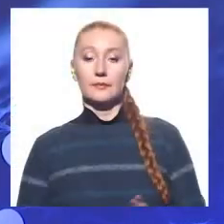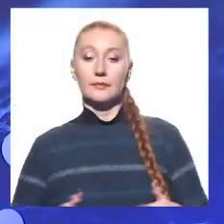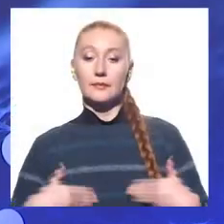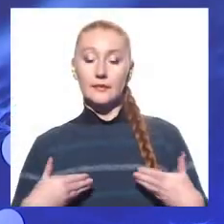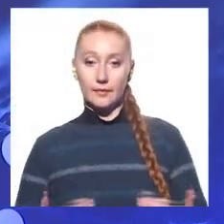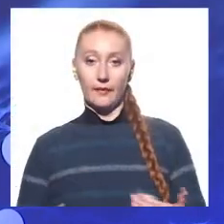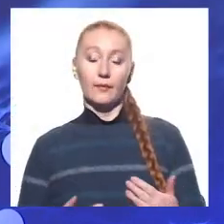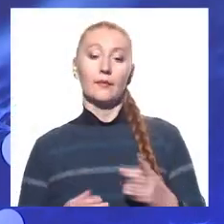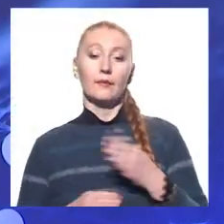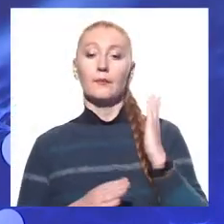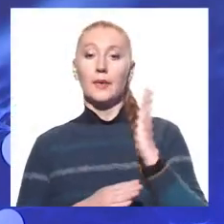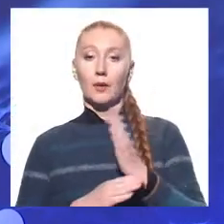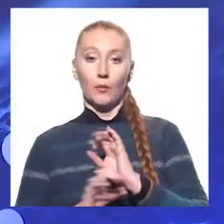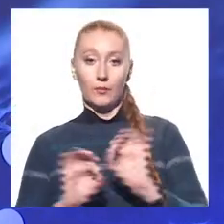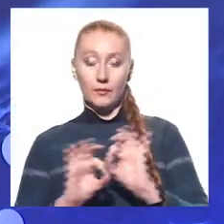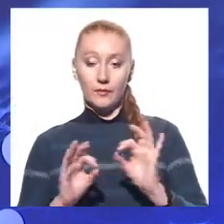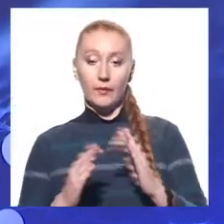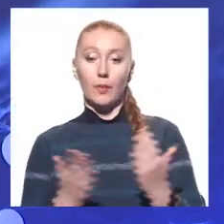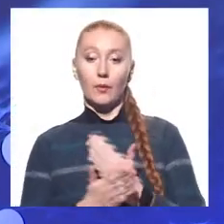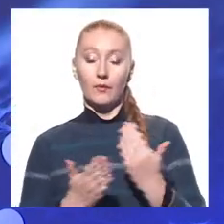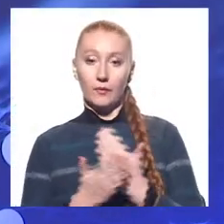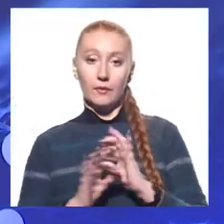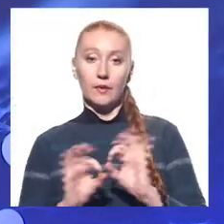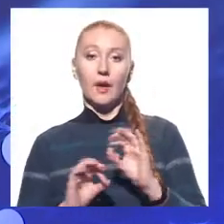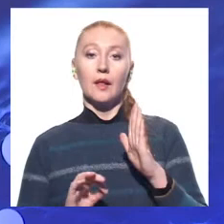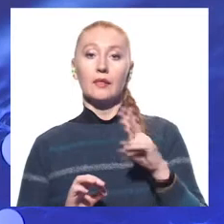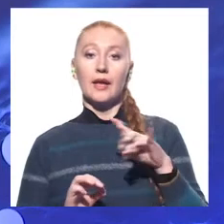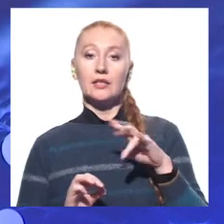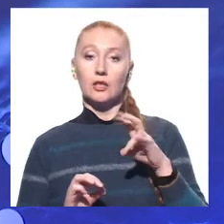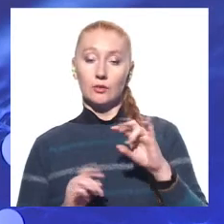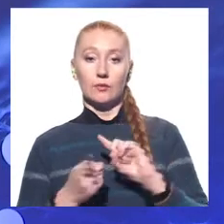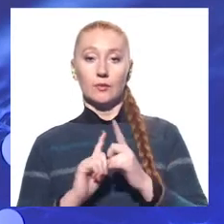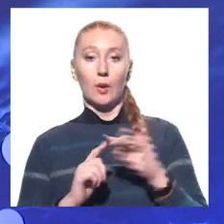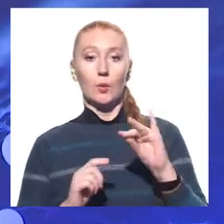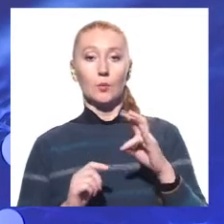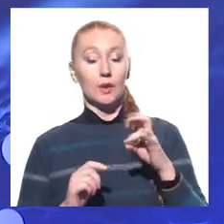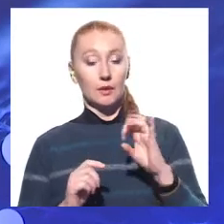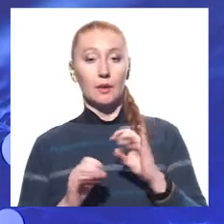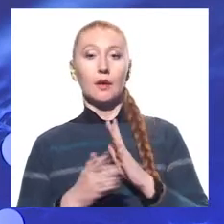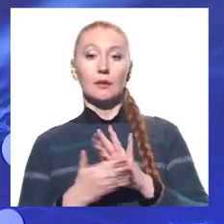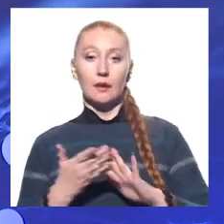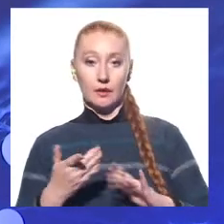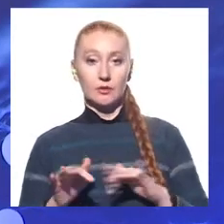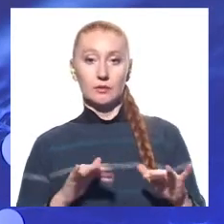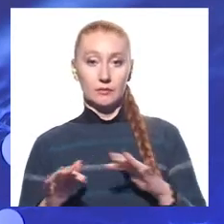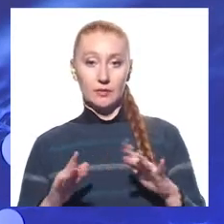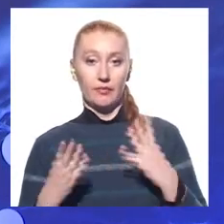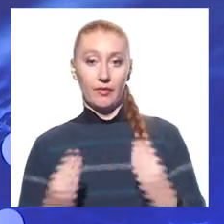Мої вітання у прямому ефірі. Випуск новин у студії Віталій Лисенко, сурдопереклад Надія Юнгіна. І далі про події